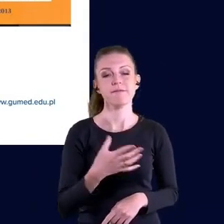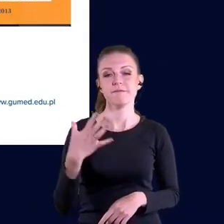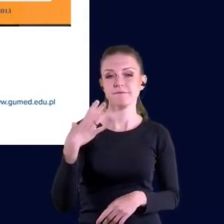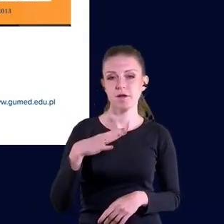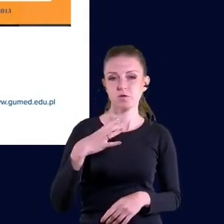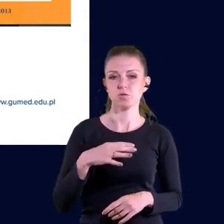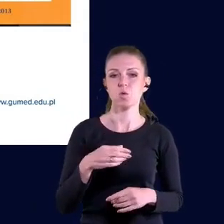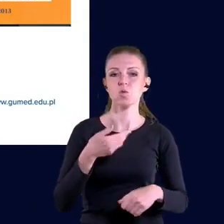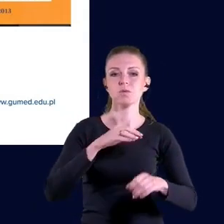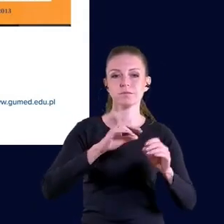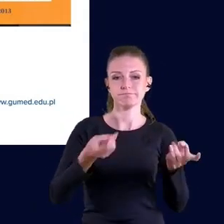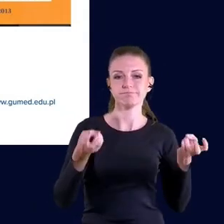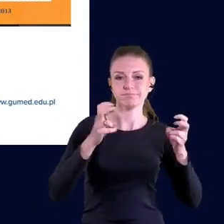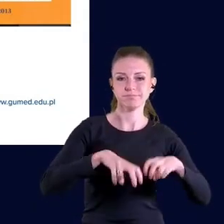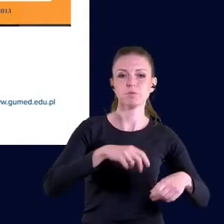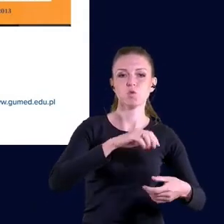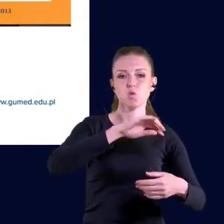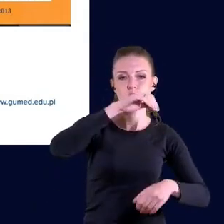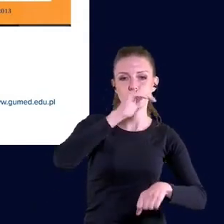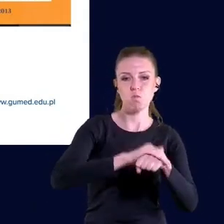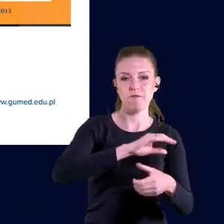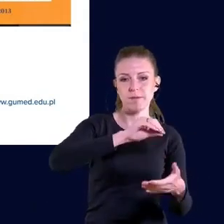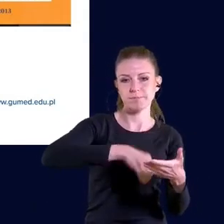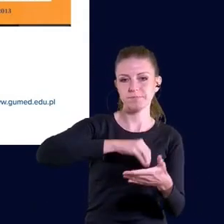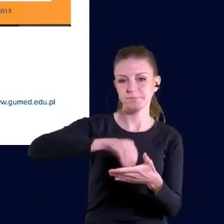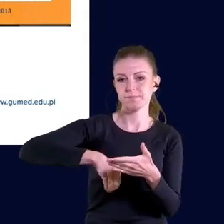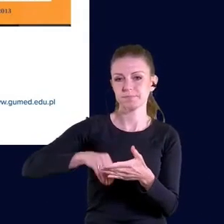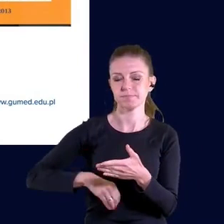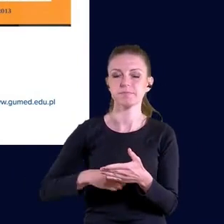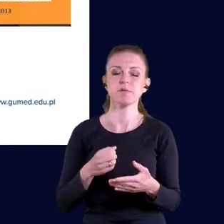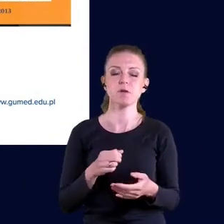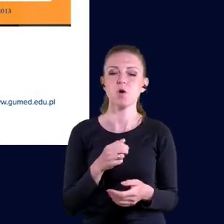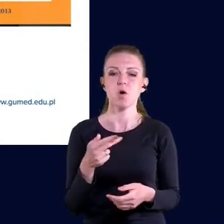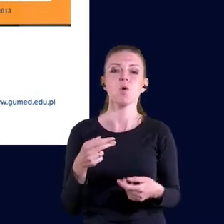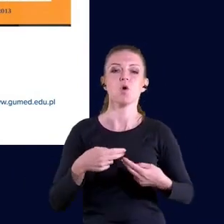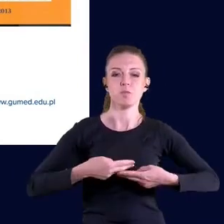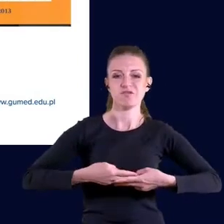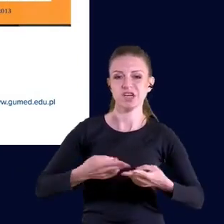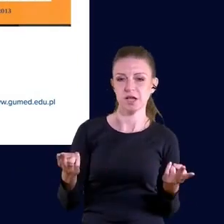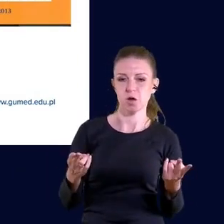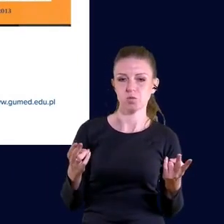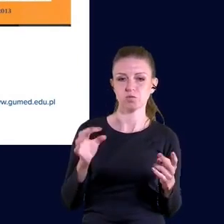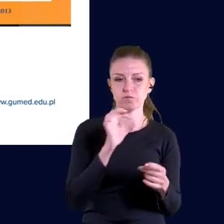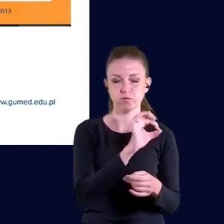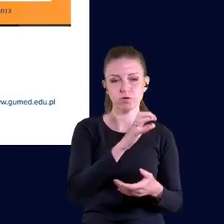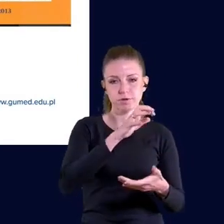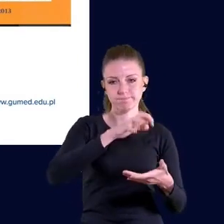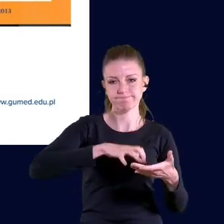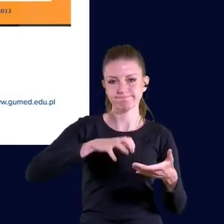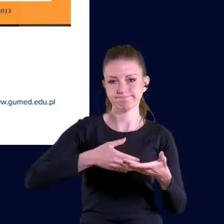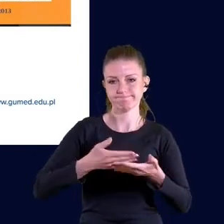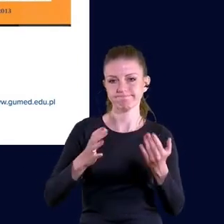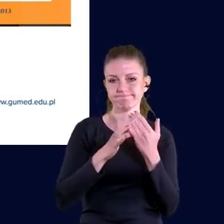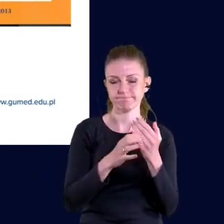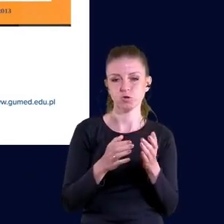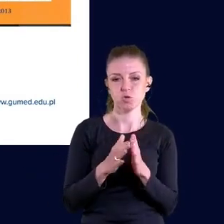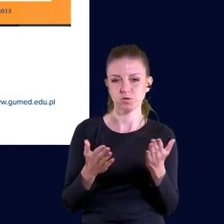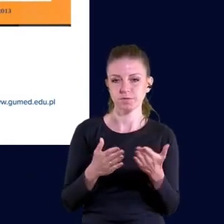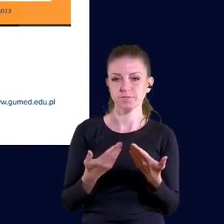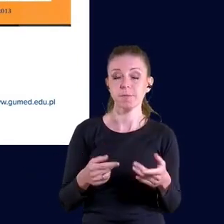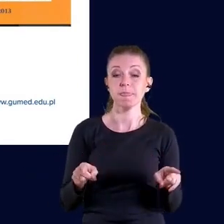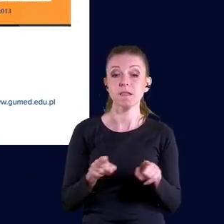umowę z autorami w sprawie digitalizacji rozpowszechnionych utworów albo żebyśmy zgromadzili ich zgody